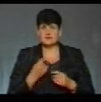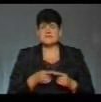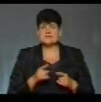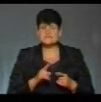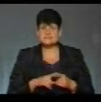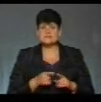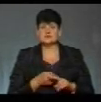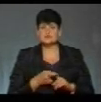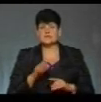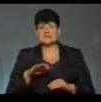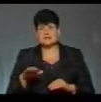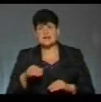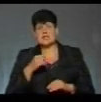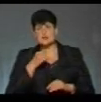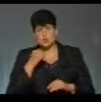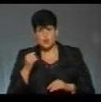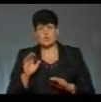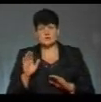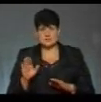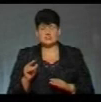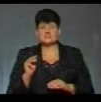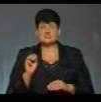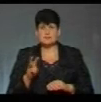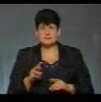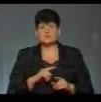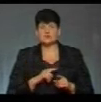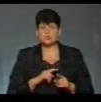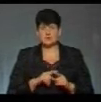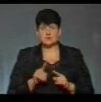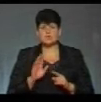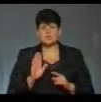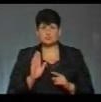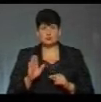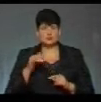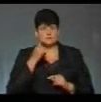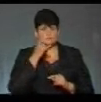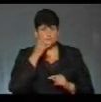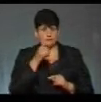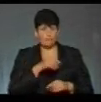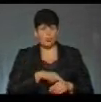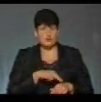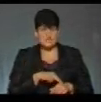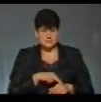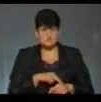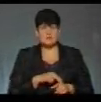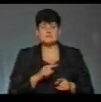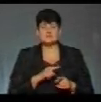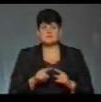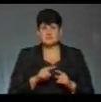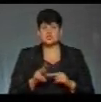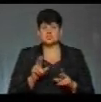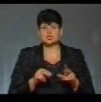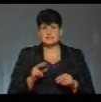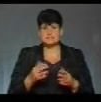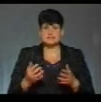стосується і дітей, і дорослих. Чим скоріше буде відповідне повідомлення в поліцію, тим скоріше шанс